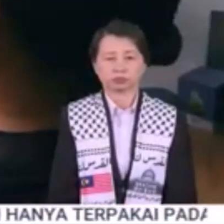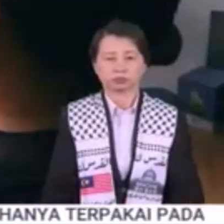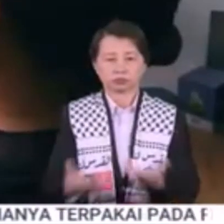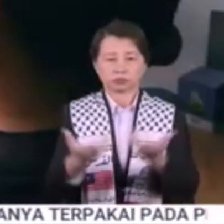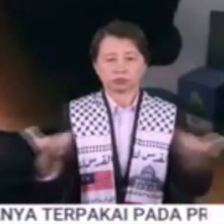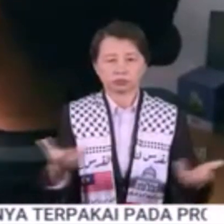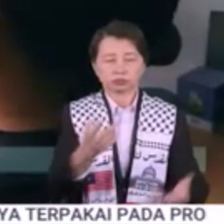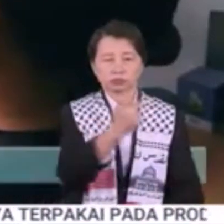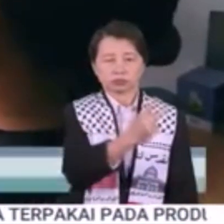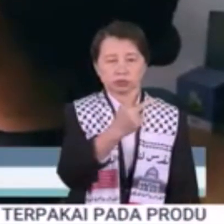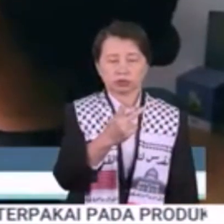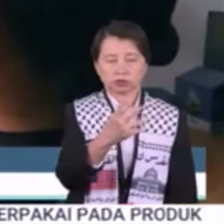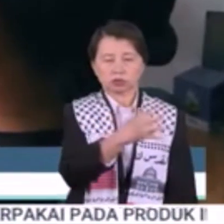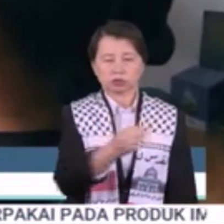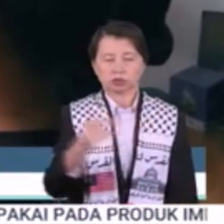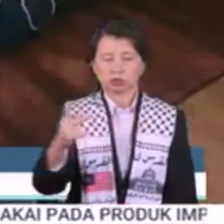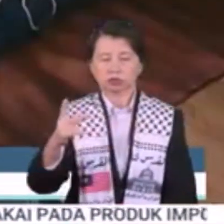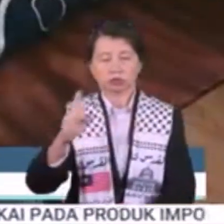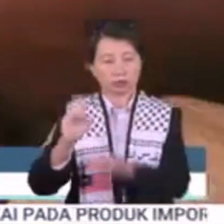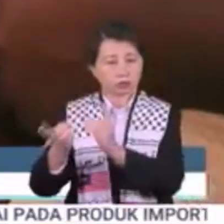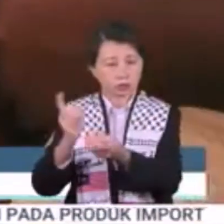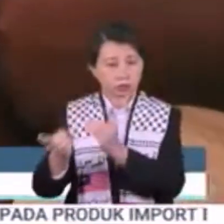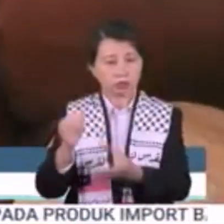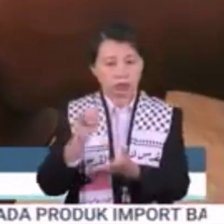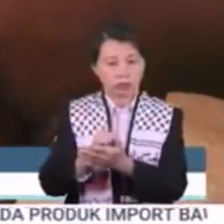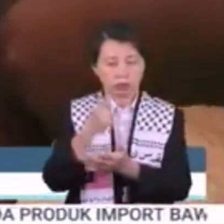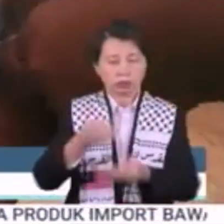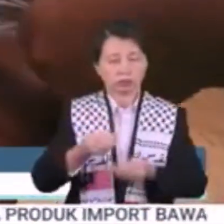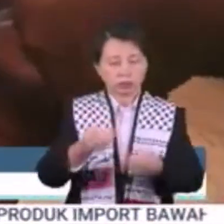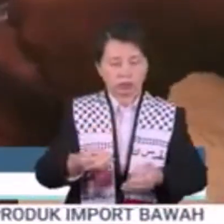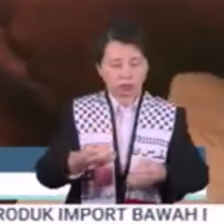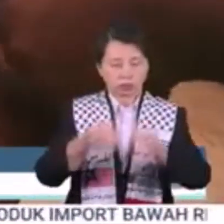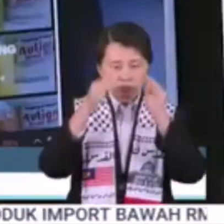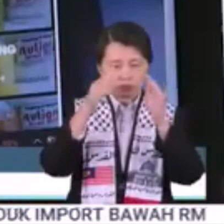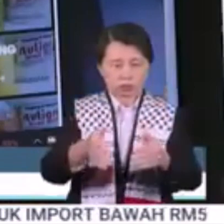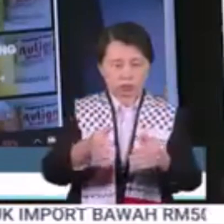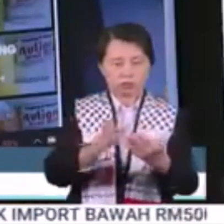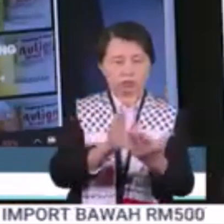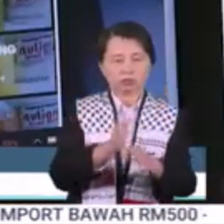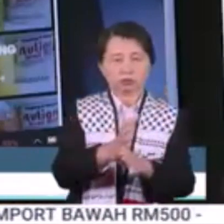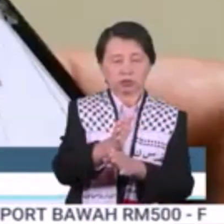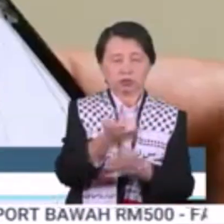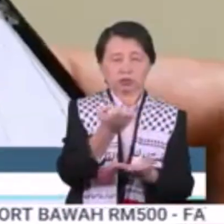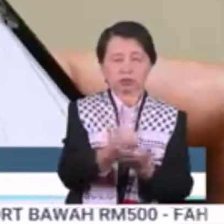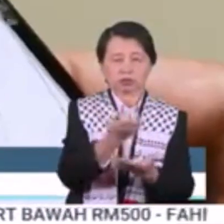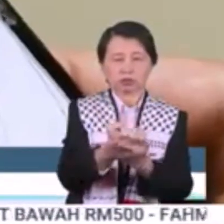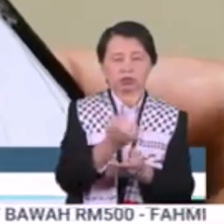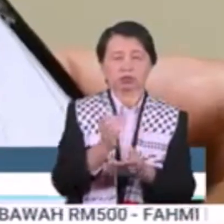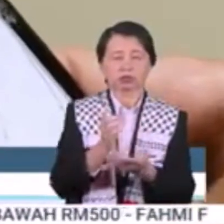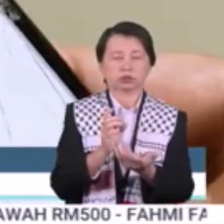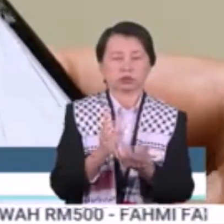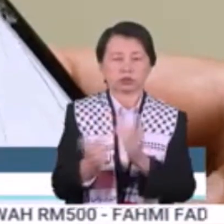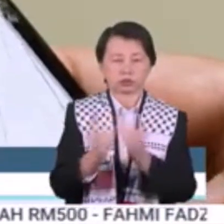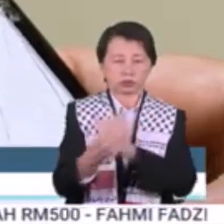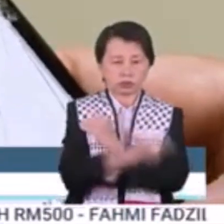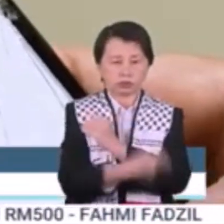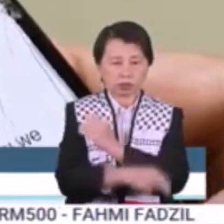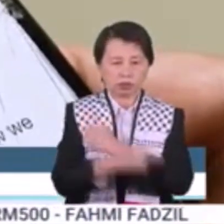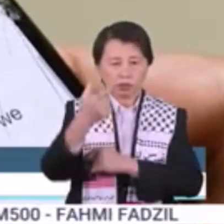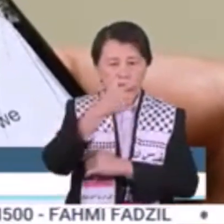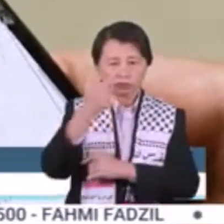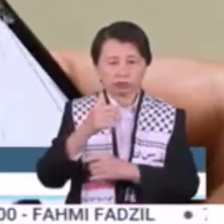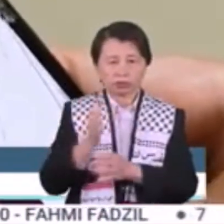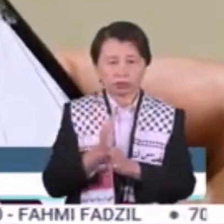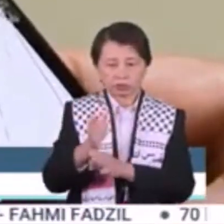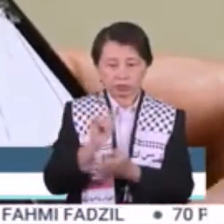Pengasingan Kementerian Komunikasi dan Kementerian Digital adalah bagi memberi fokus terhadap sektor ekonomi digital negara. Ia berikutan